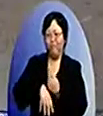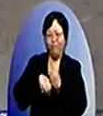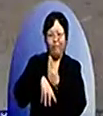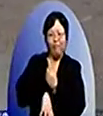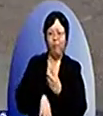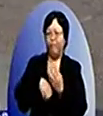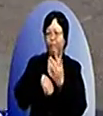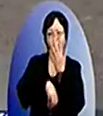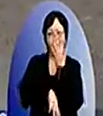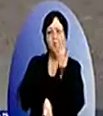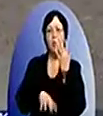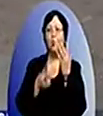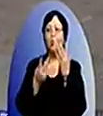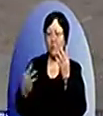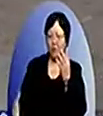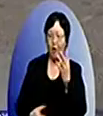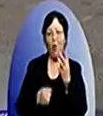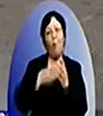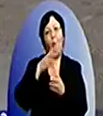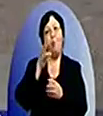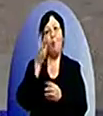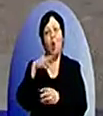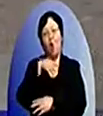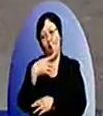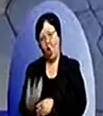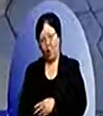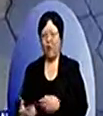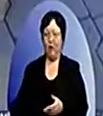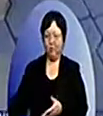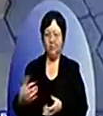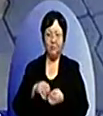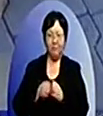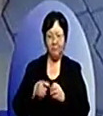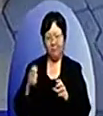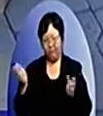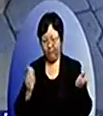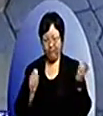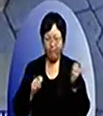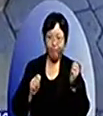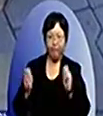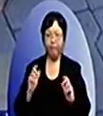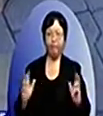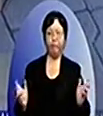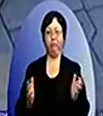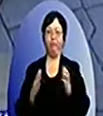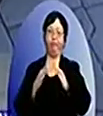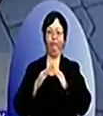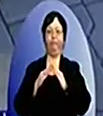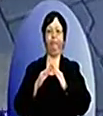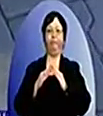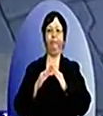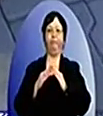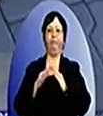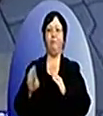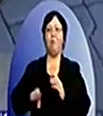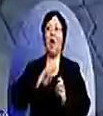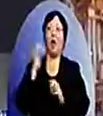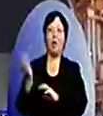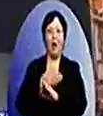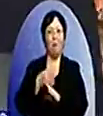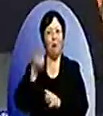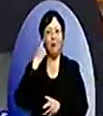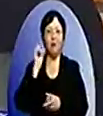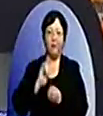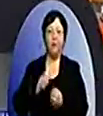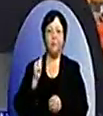хатсан мод ашиглан бүтээсэн. Энэ нь нөгөө талаараа байгалаач давхар хамгаалж байгаа хэрэг гэдгийг зохион байгуулагчид нь хэлж байна.